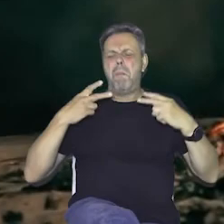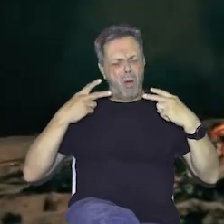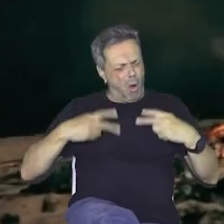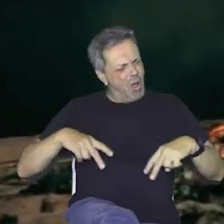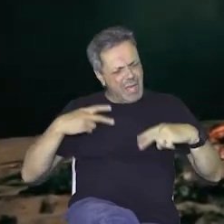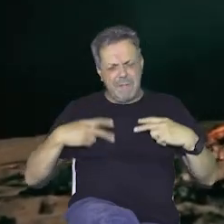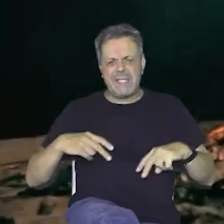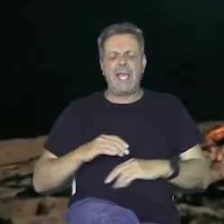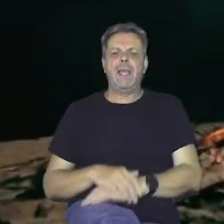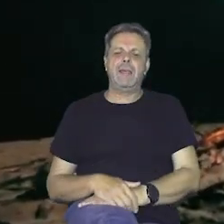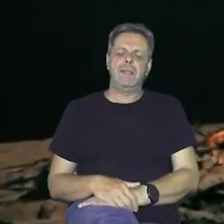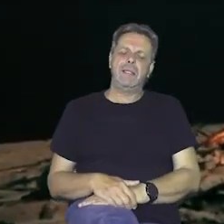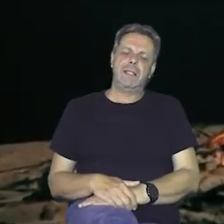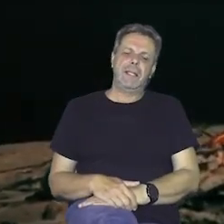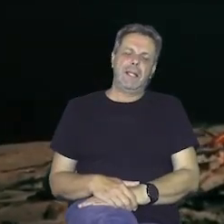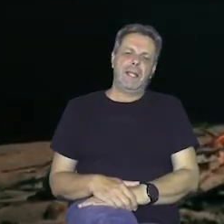Bojim se